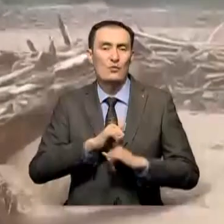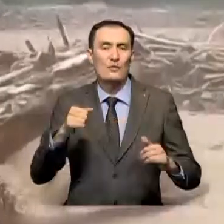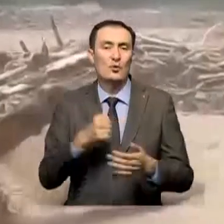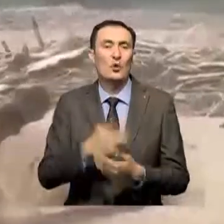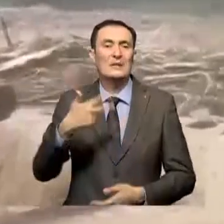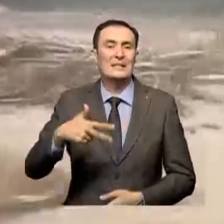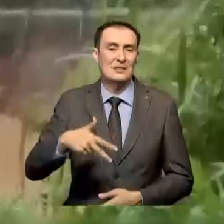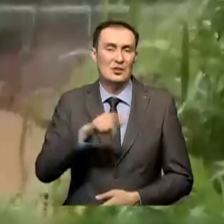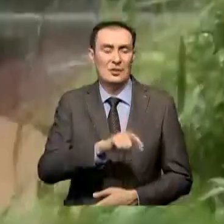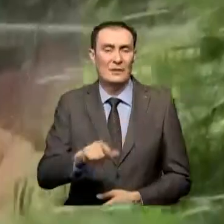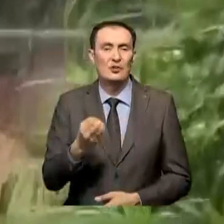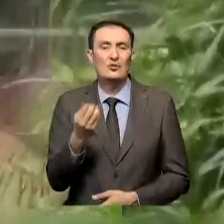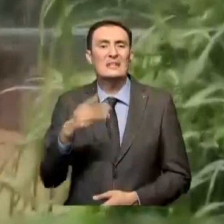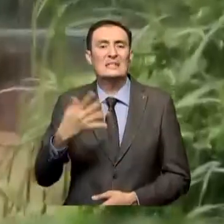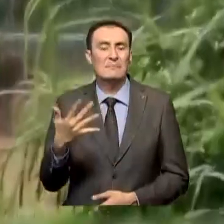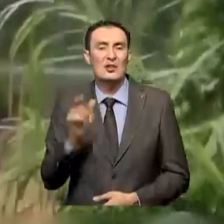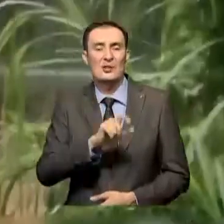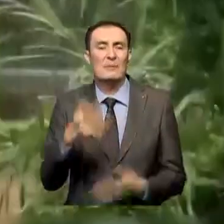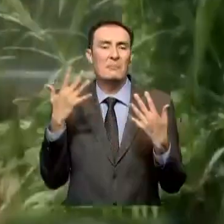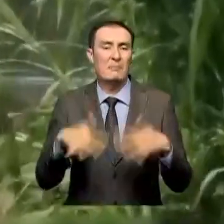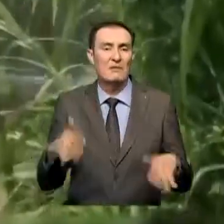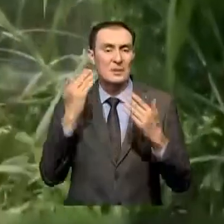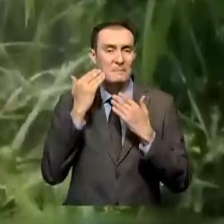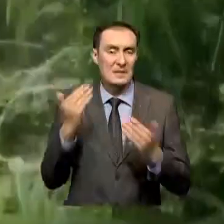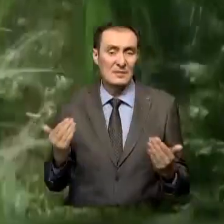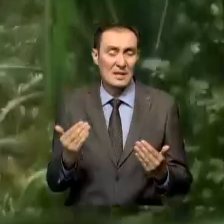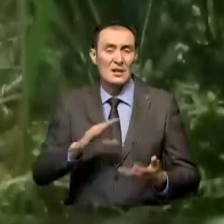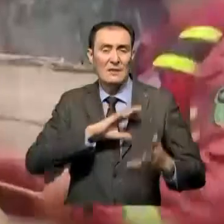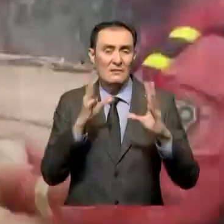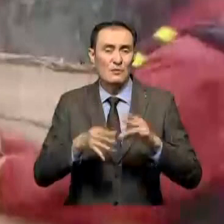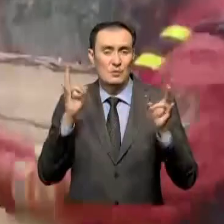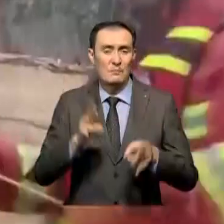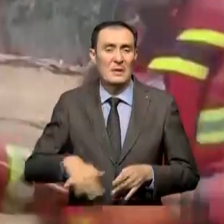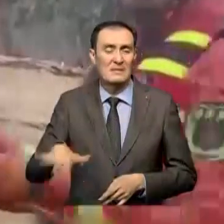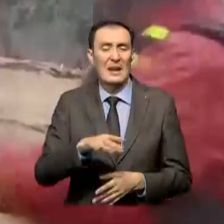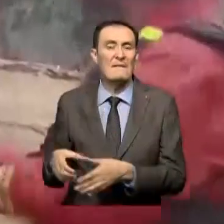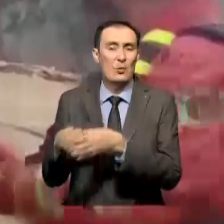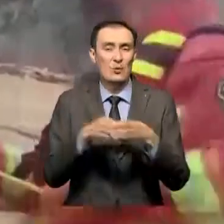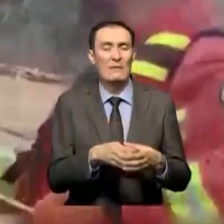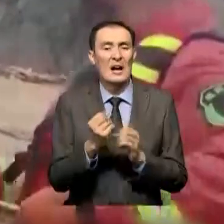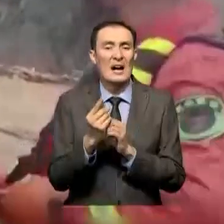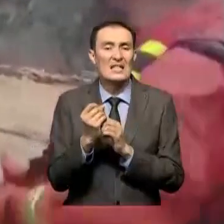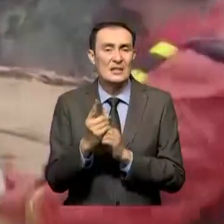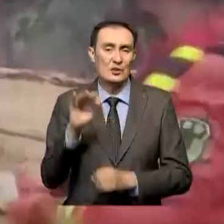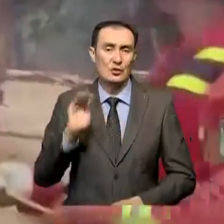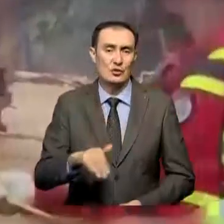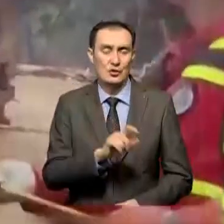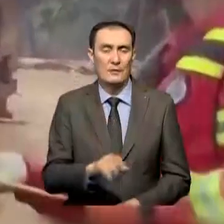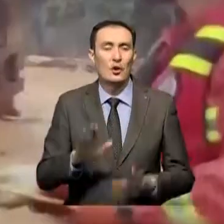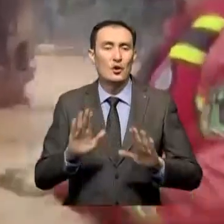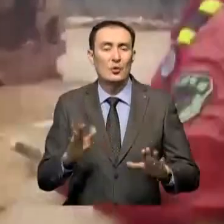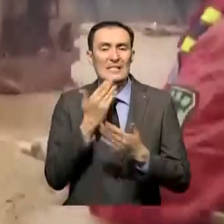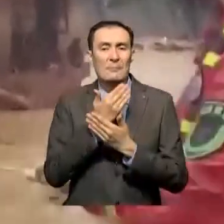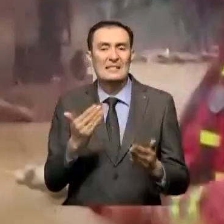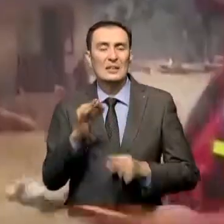до 30. Еще 35 человек числятся пропавшими без вести. Всего из зоны бедствия эвакуировали 11 тысяч жителей. Только